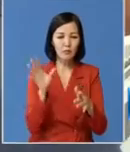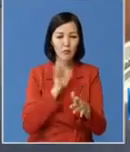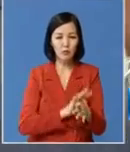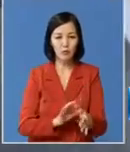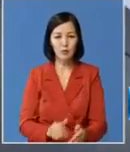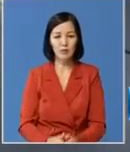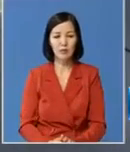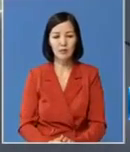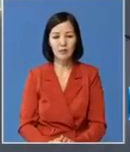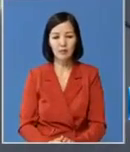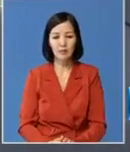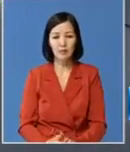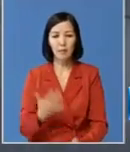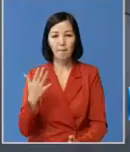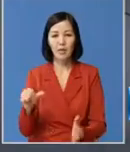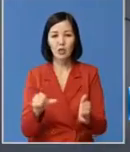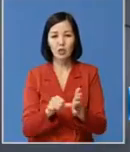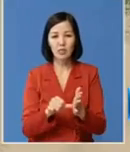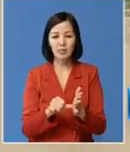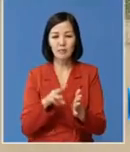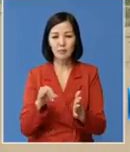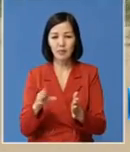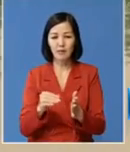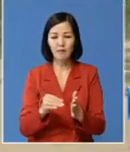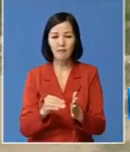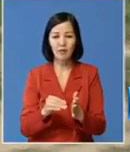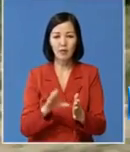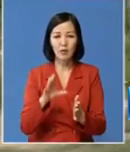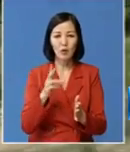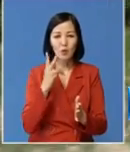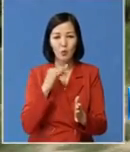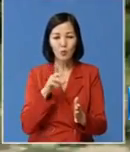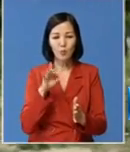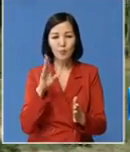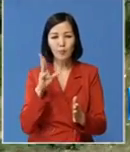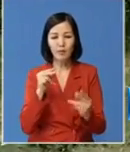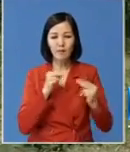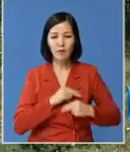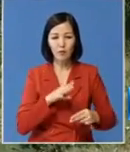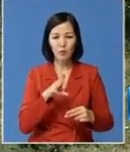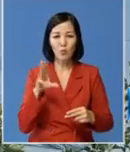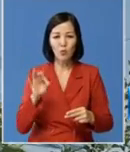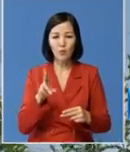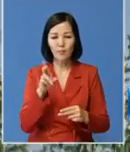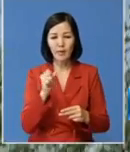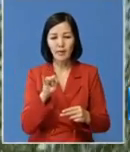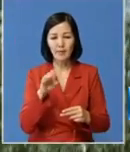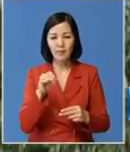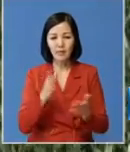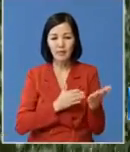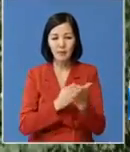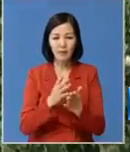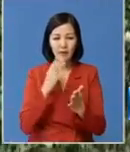двигается, она где-то на 5-6 метров в день она сдвигается. Серик Умбетов ознакомился с работой ТО Баймене. Его основное